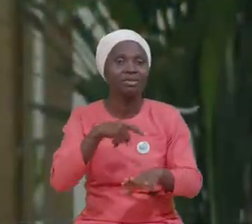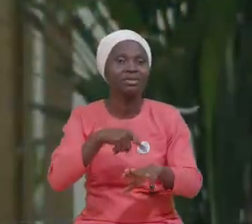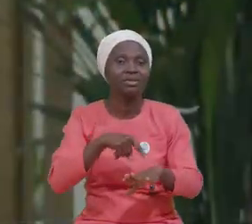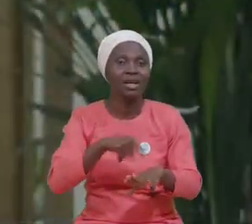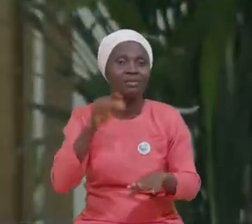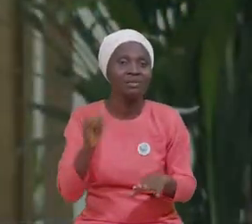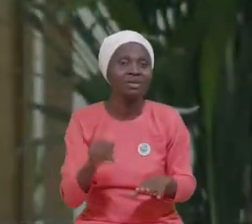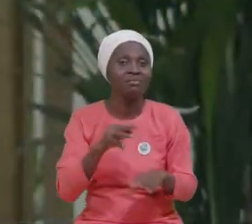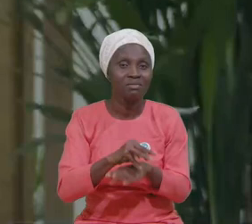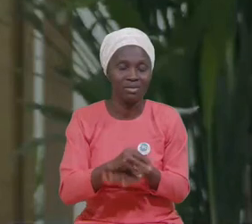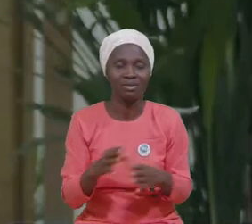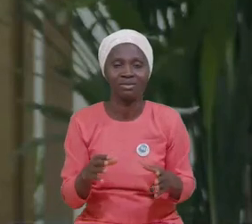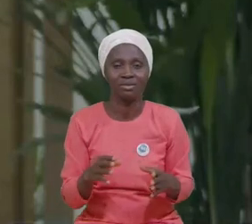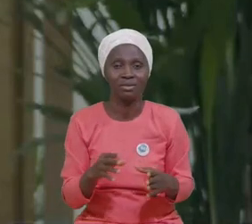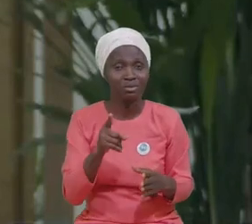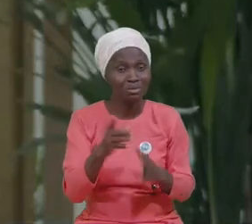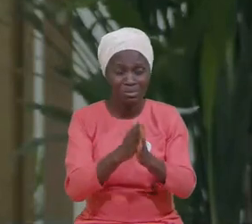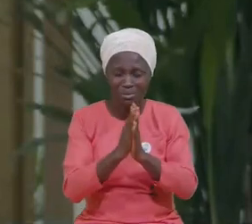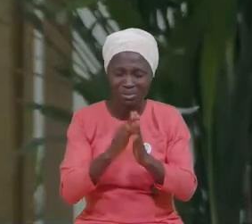Message important.